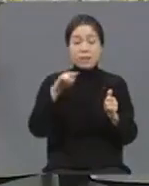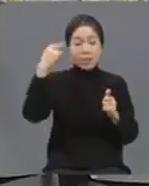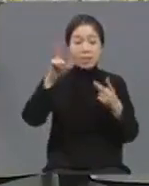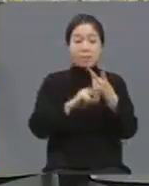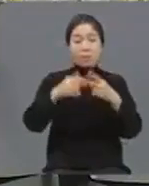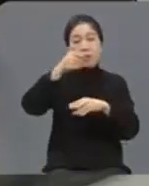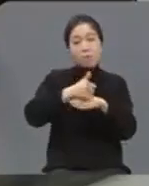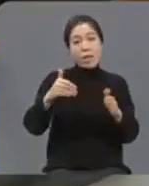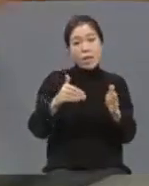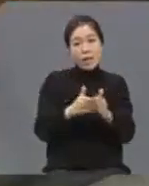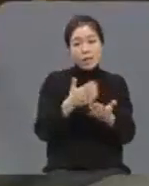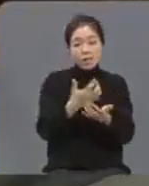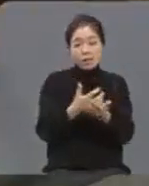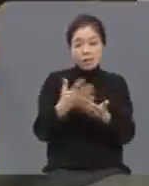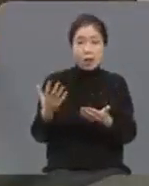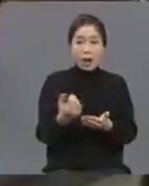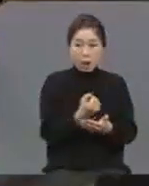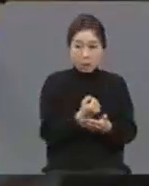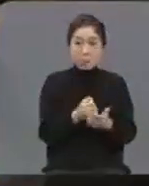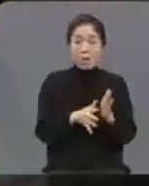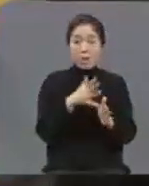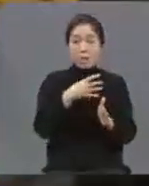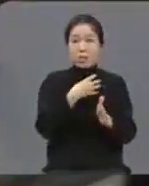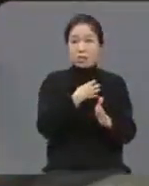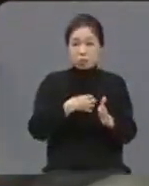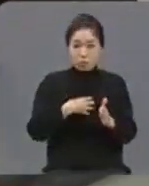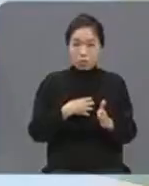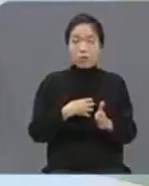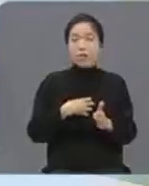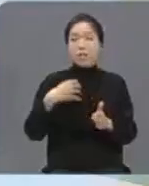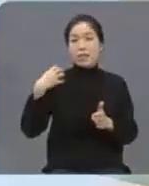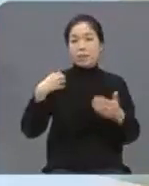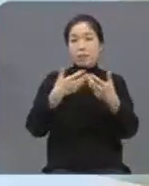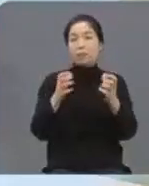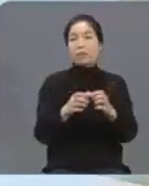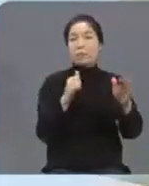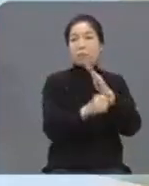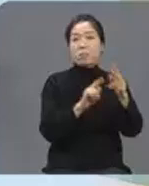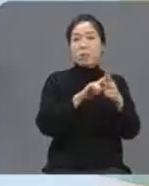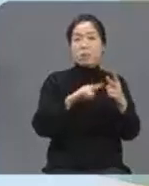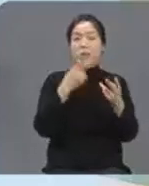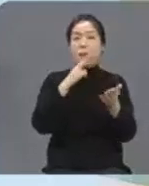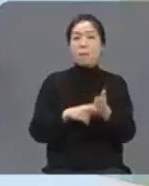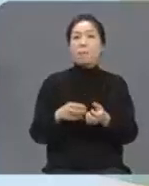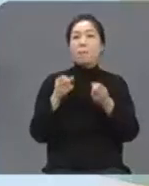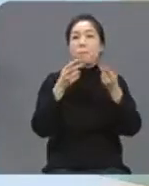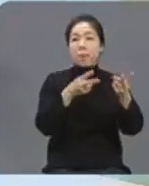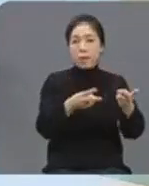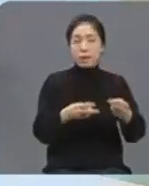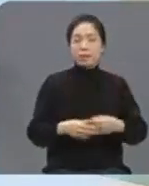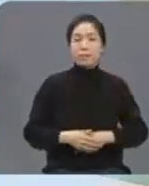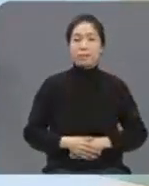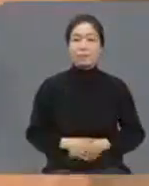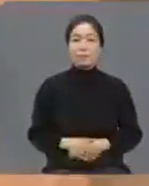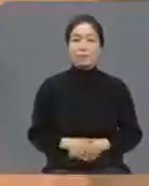달 말까지 구비 서류를 갖춰서 시군 소상공인 담당 부서로 방문하거나 우편으로 접수하면